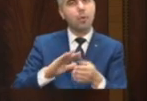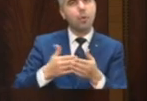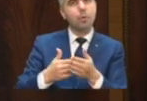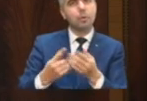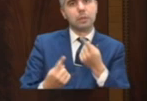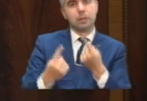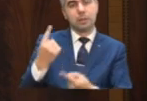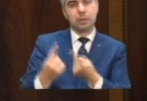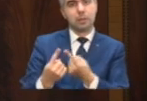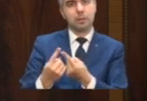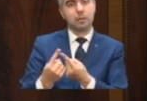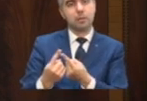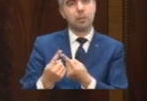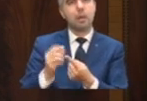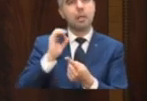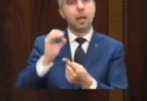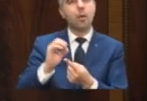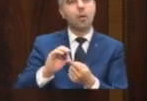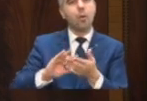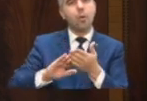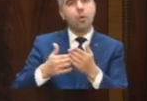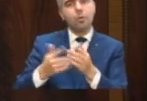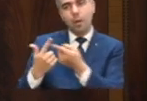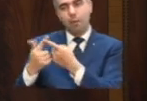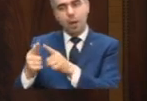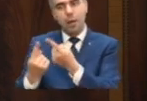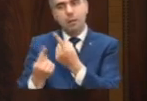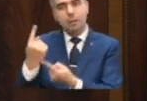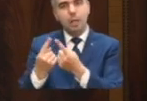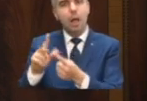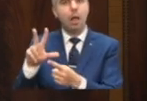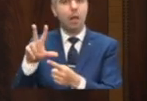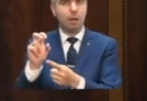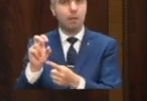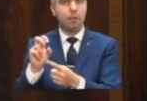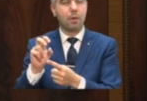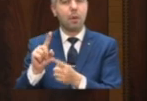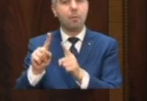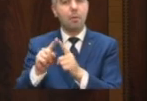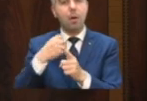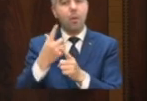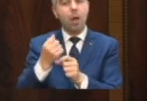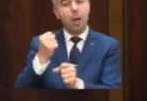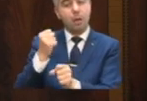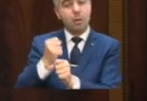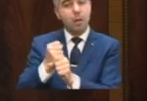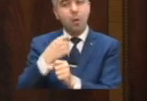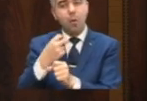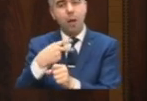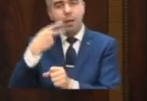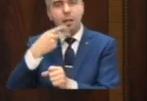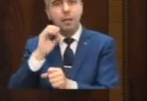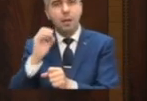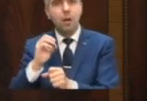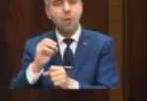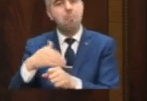المداخلة ما وقفتوش، عندما أطر المداخلة ما وقفت السيد نائب المحترم، ولكن عندما استمر واسترسل في الموضوع عملت له